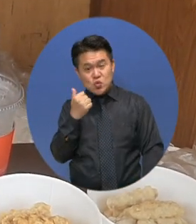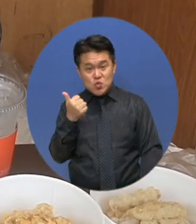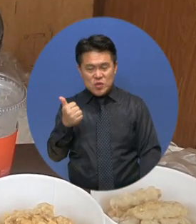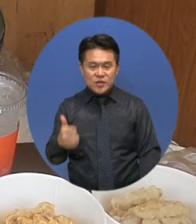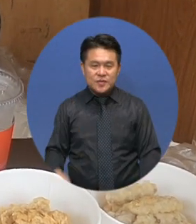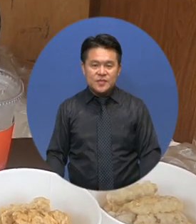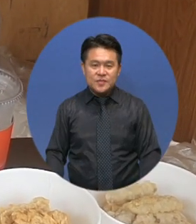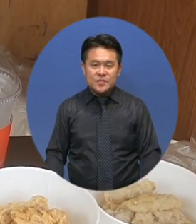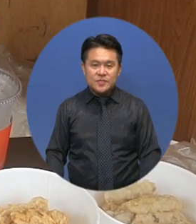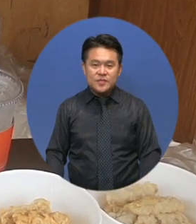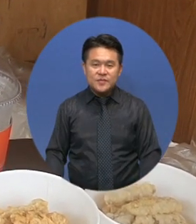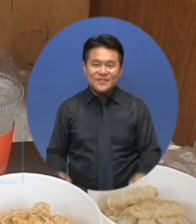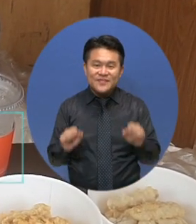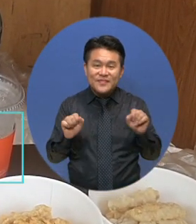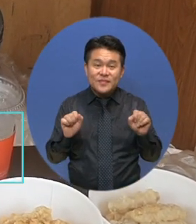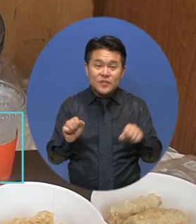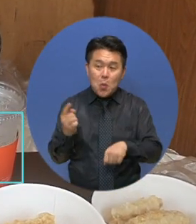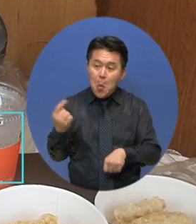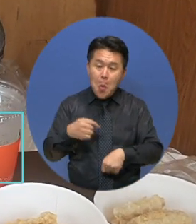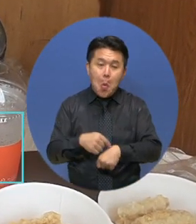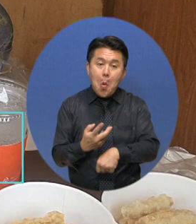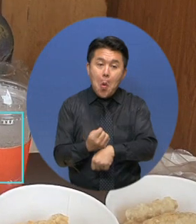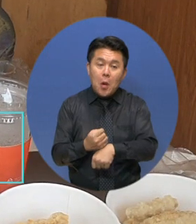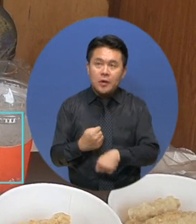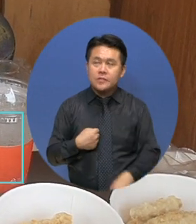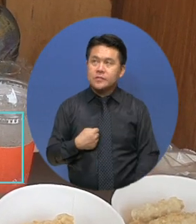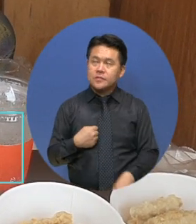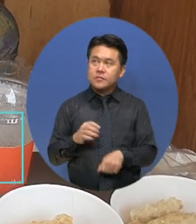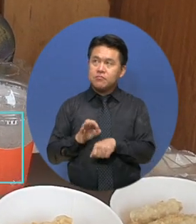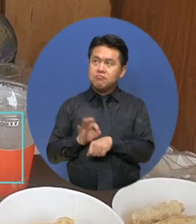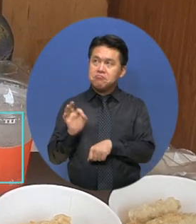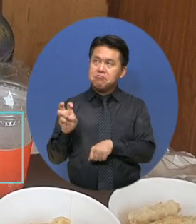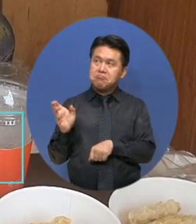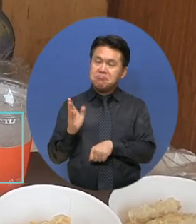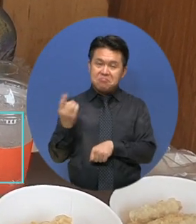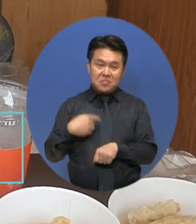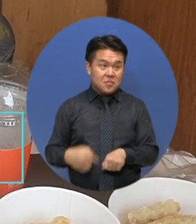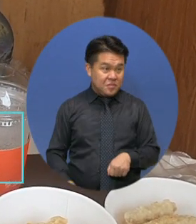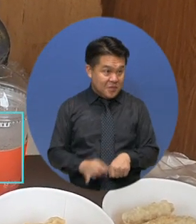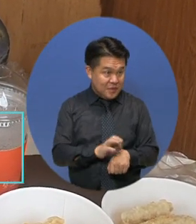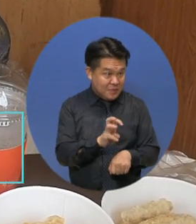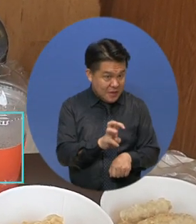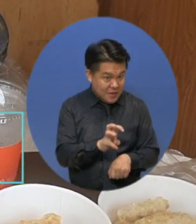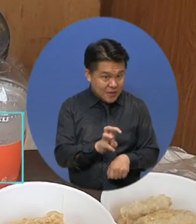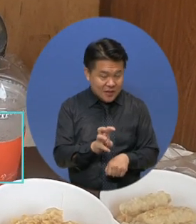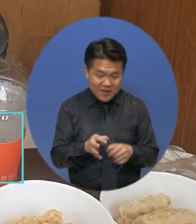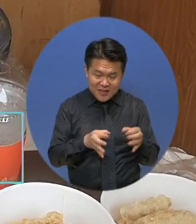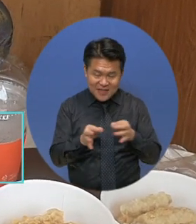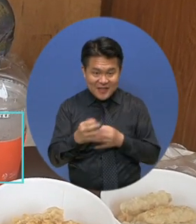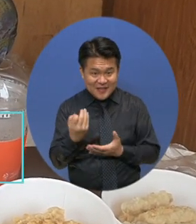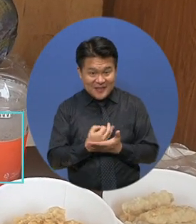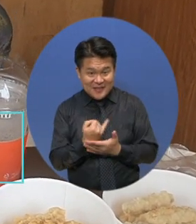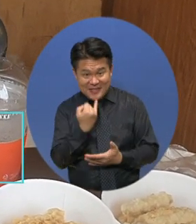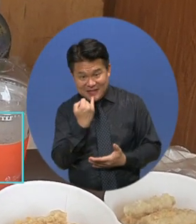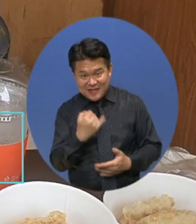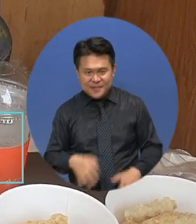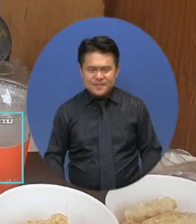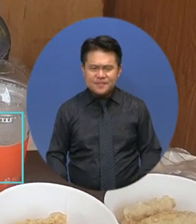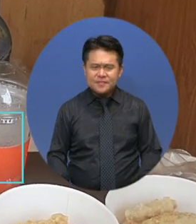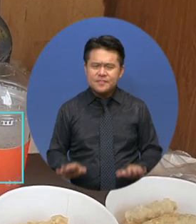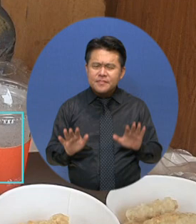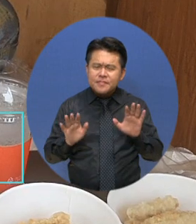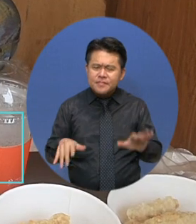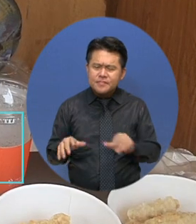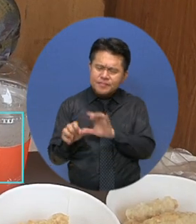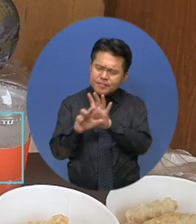안녕하세요. 사장님 몇 시에 나오셨어요? 오늘 한 10시 반 정도 나왔어요. 아, 10시 반 정도? 장사 좀 되세요? 이번